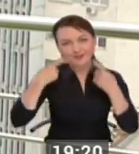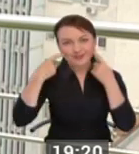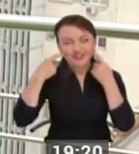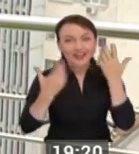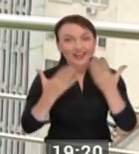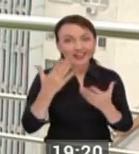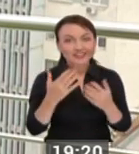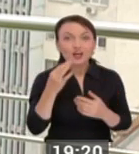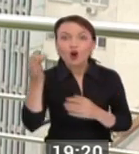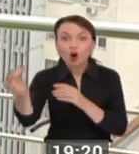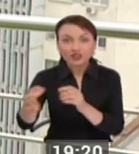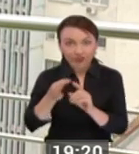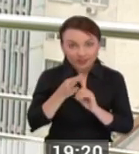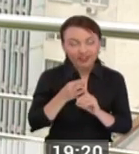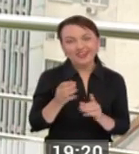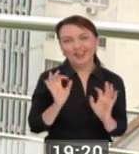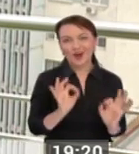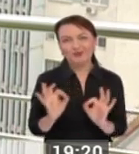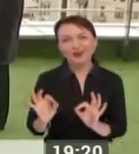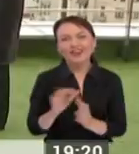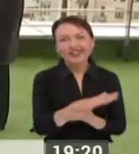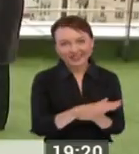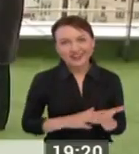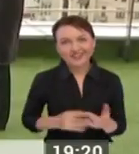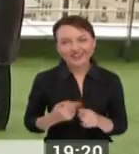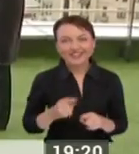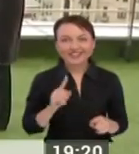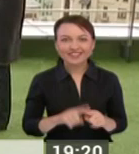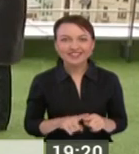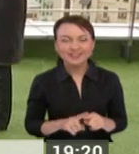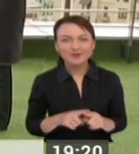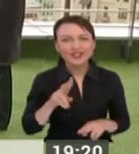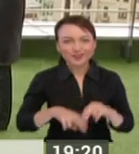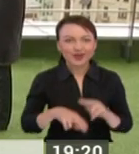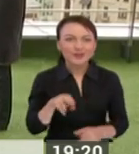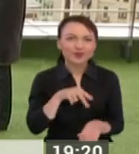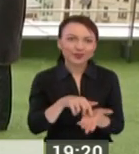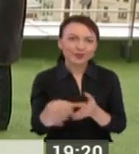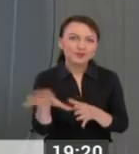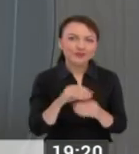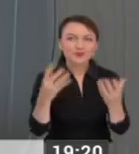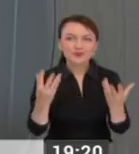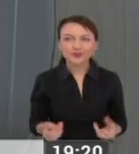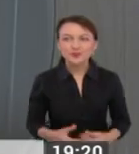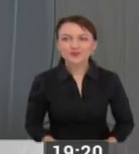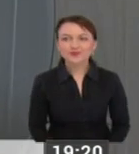Если отражение вам ответило, значит, все нормально. Дальше вы с этим же этим настроением идете по всему дню.